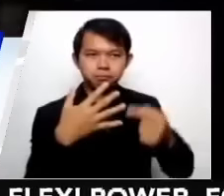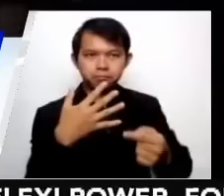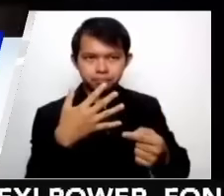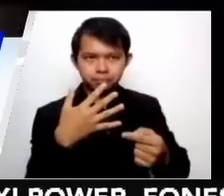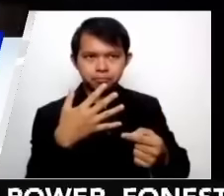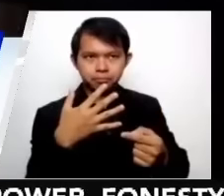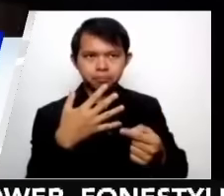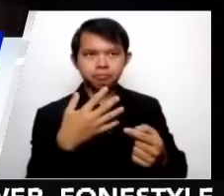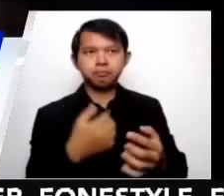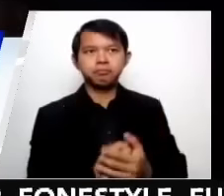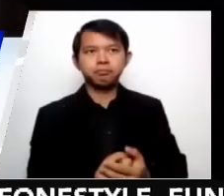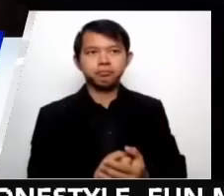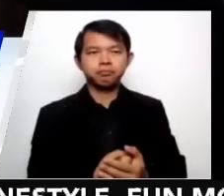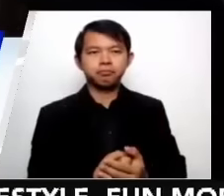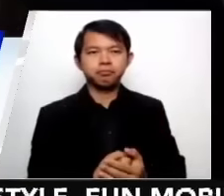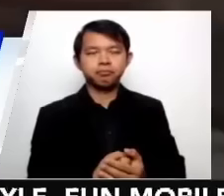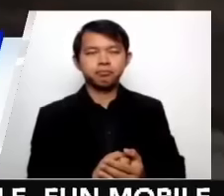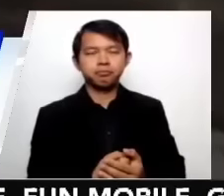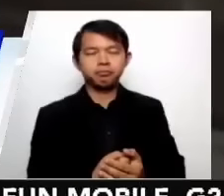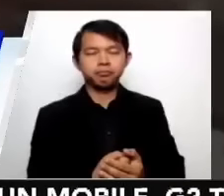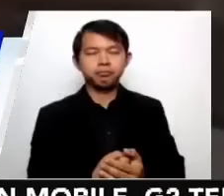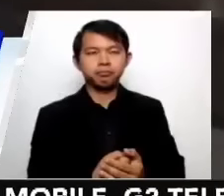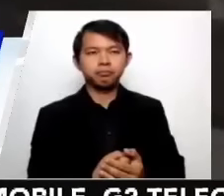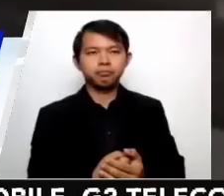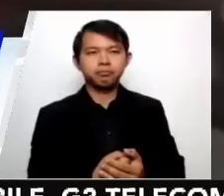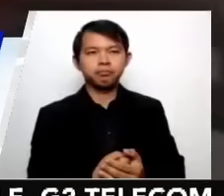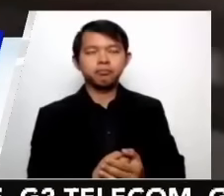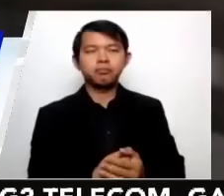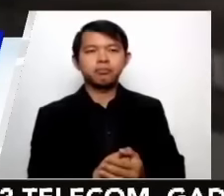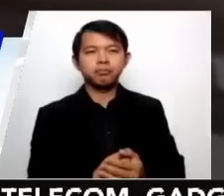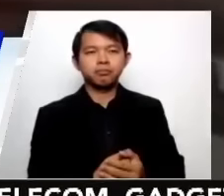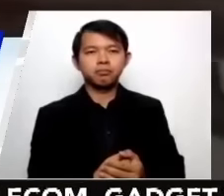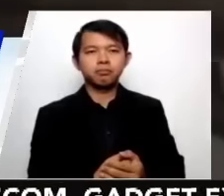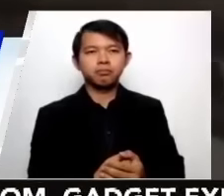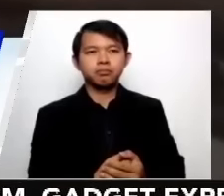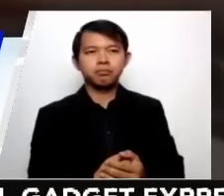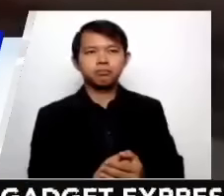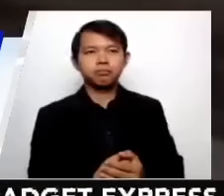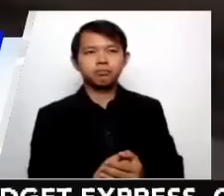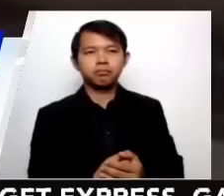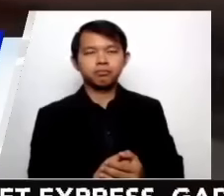agent of a person in authority at unjust vexation laban